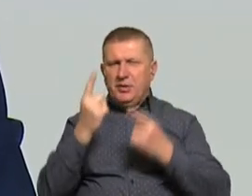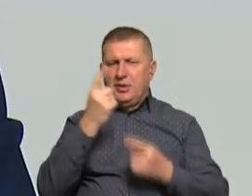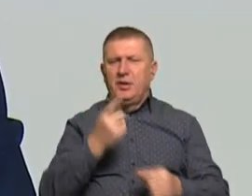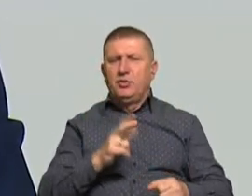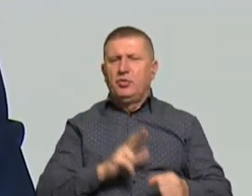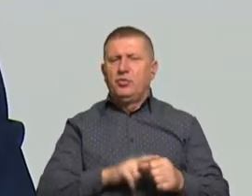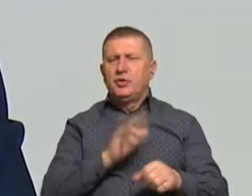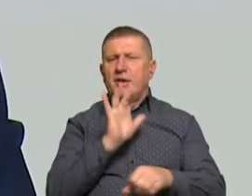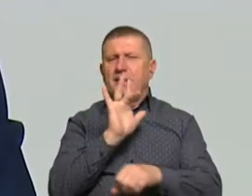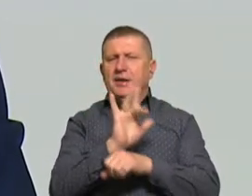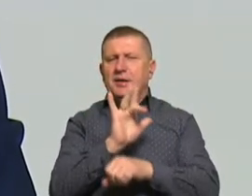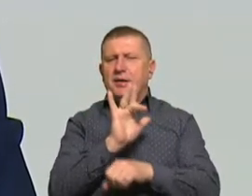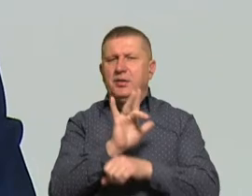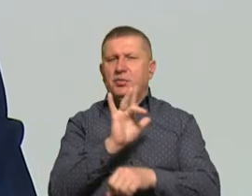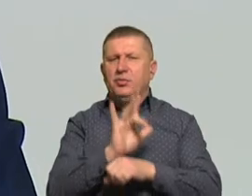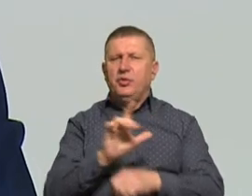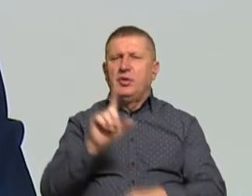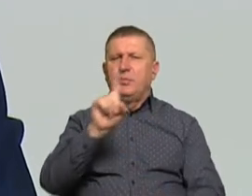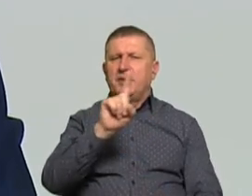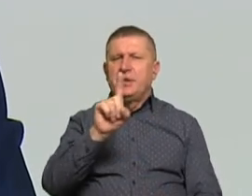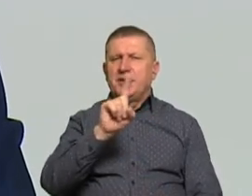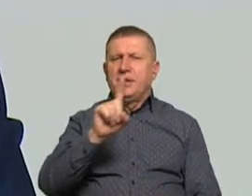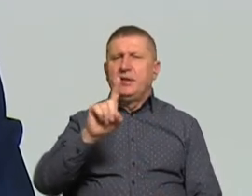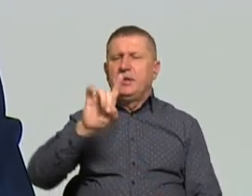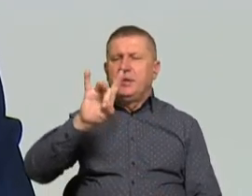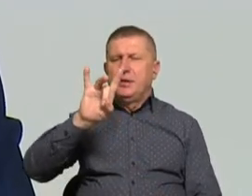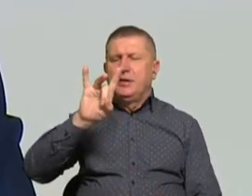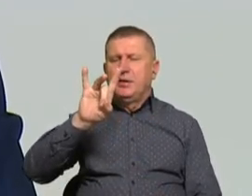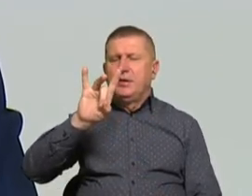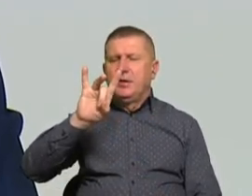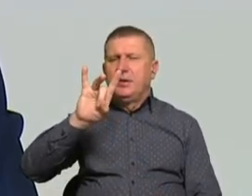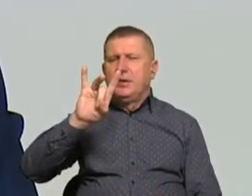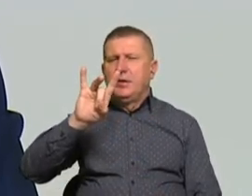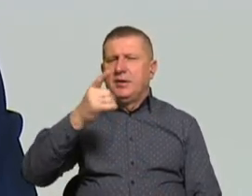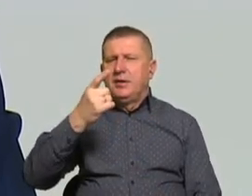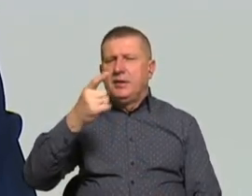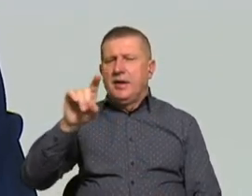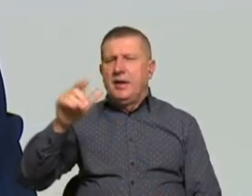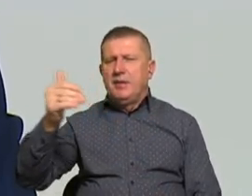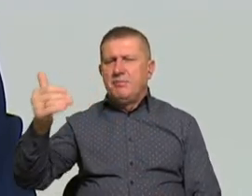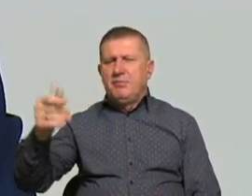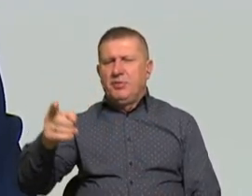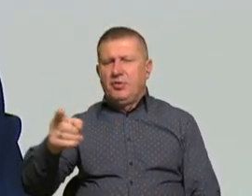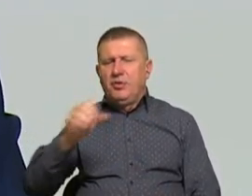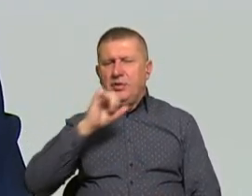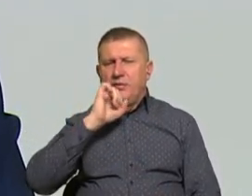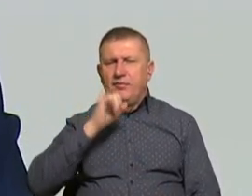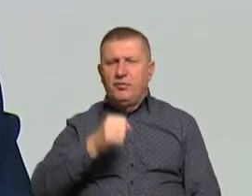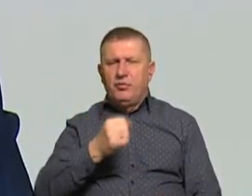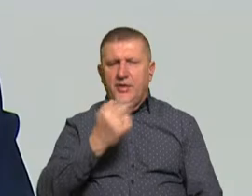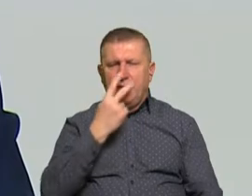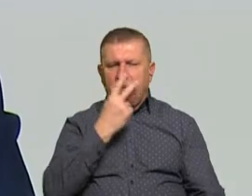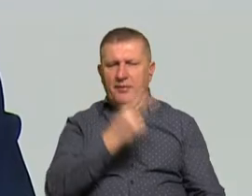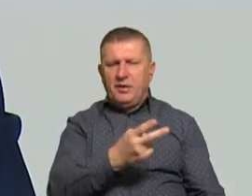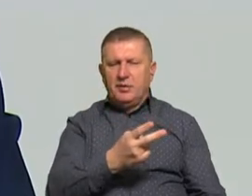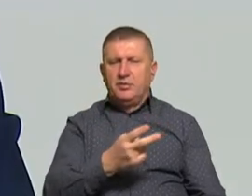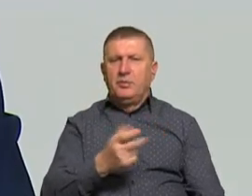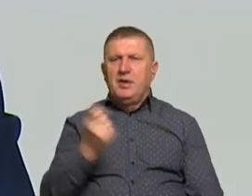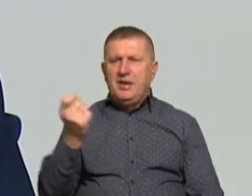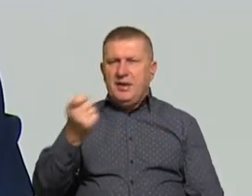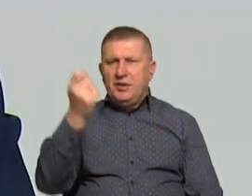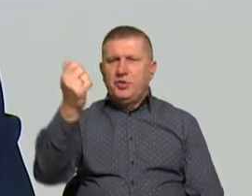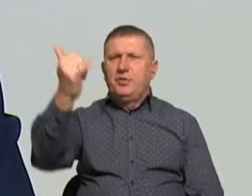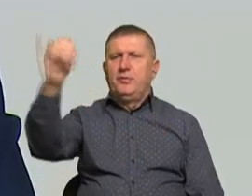tak krytykują Miejski Zarząd Dróg, jeżdżą też po innych miastach i mają porównanie. I do tego odwołuję się też do mieszkańców, którzy